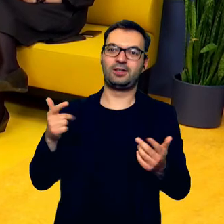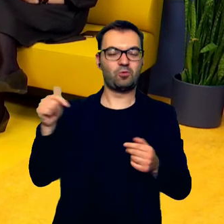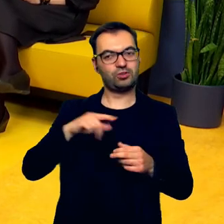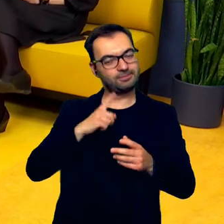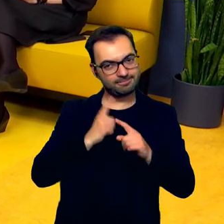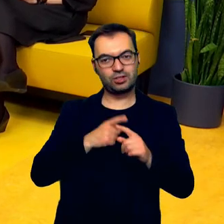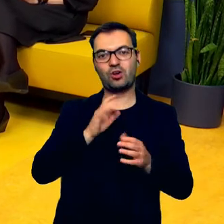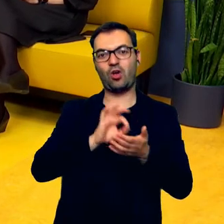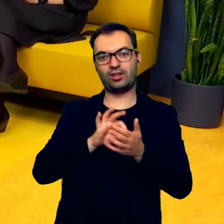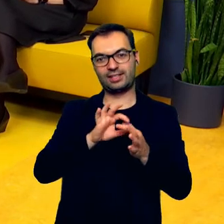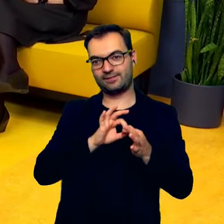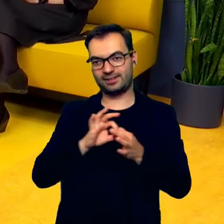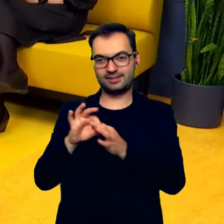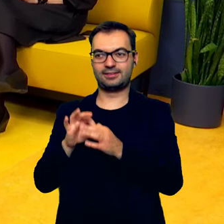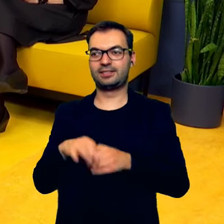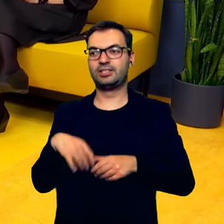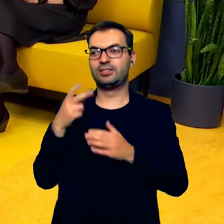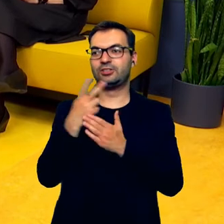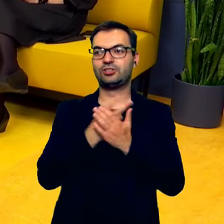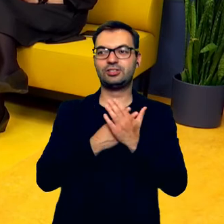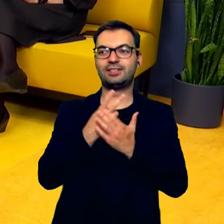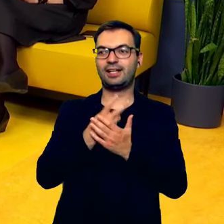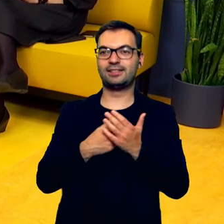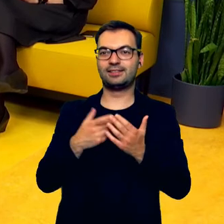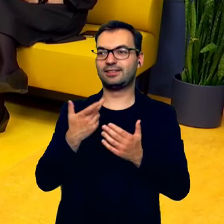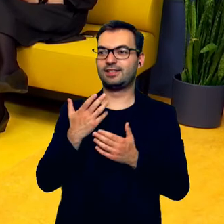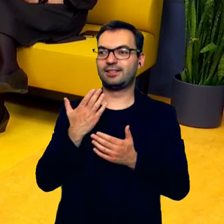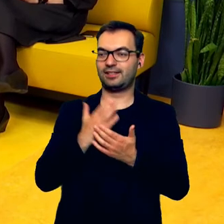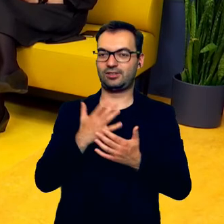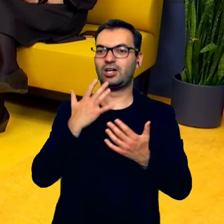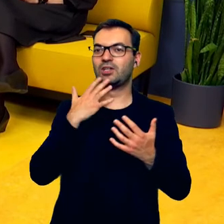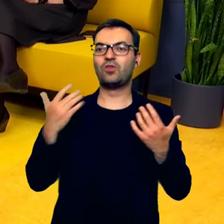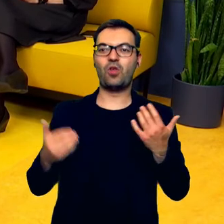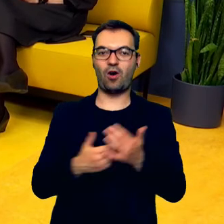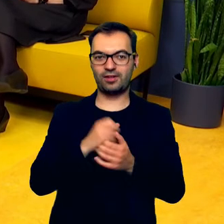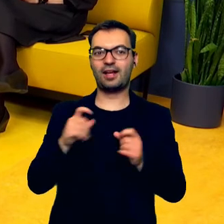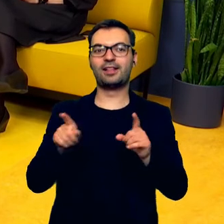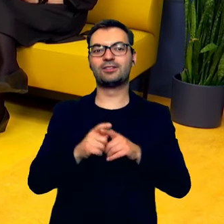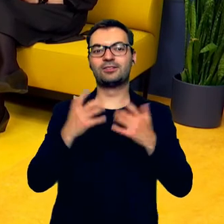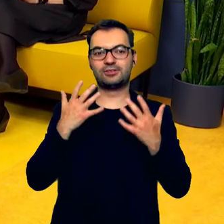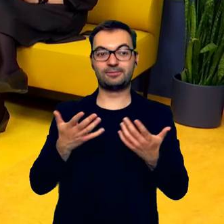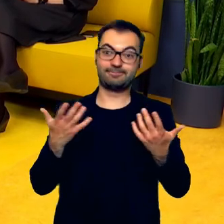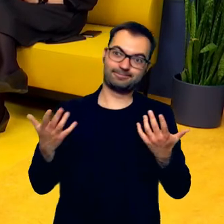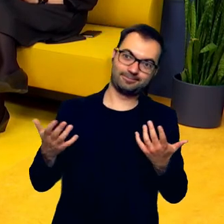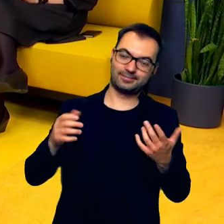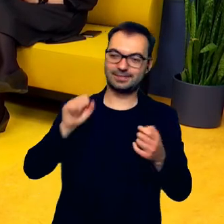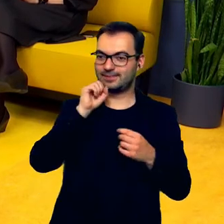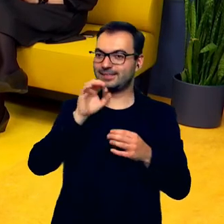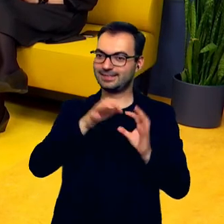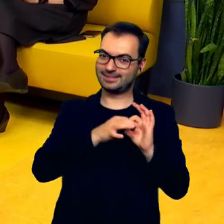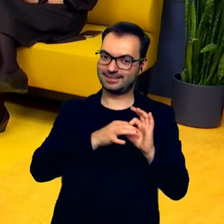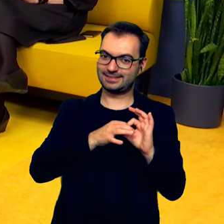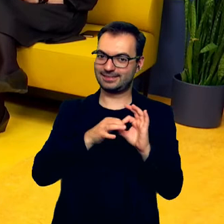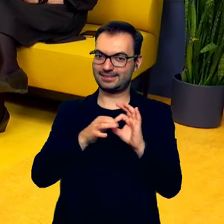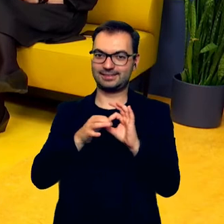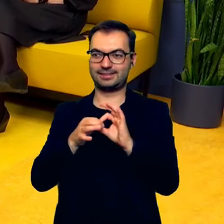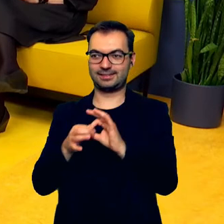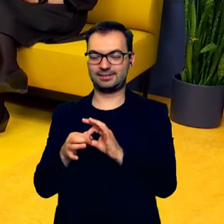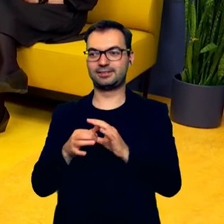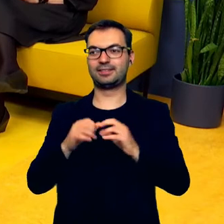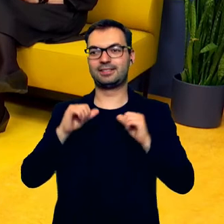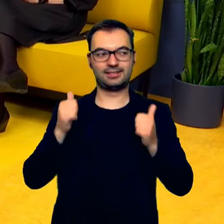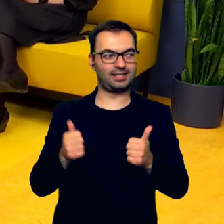bądź konsekwentny, bo jednak czytelnicy nie tylko pragną nowości, ale pragną jednak osadzenia w